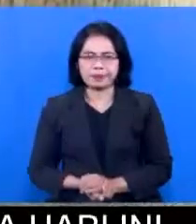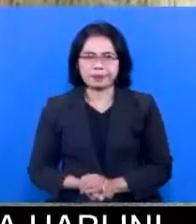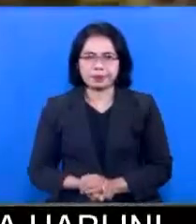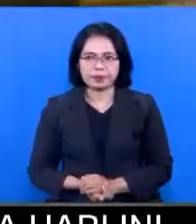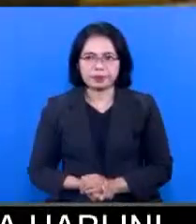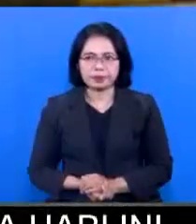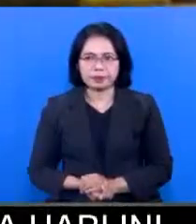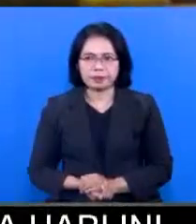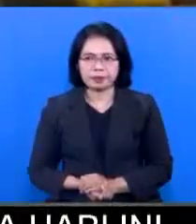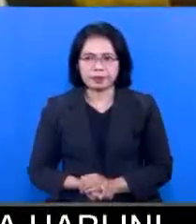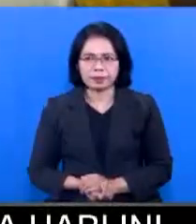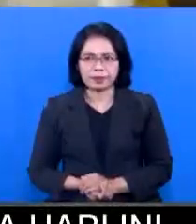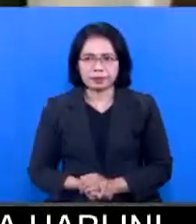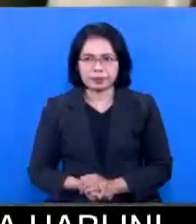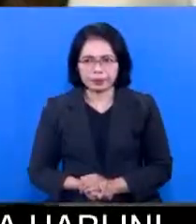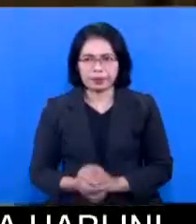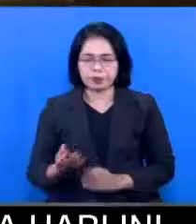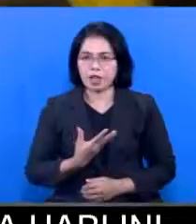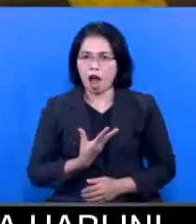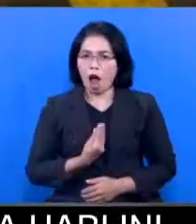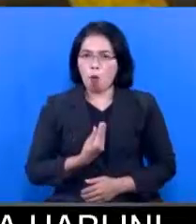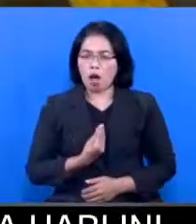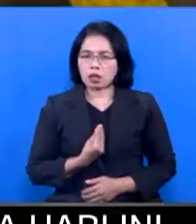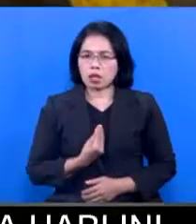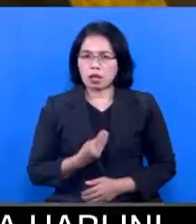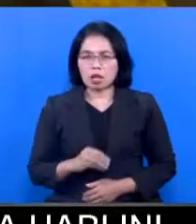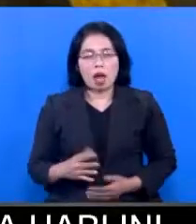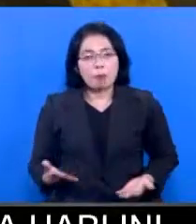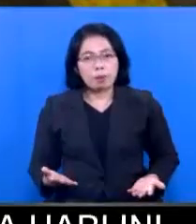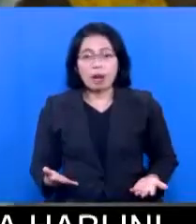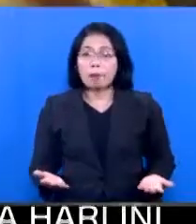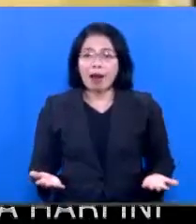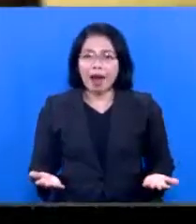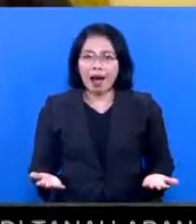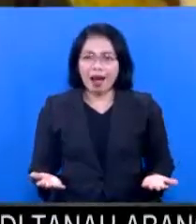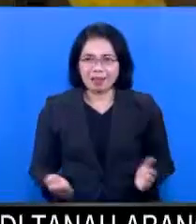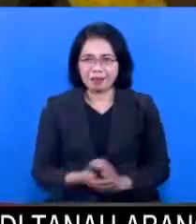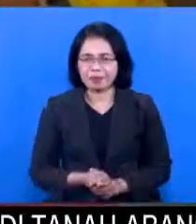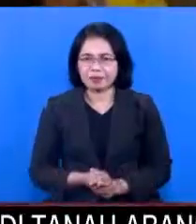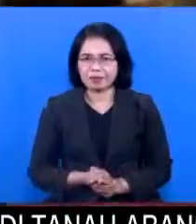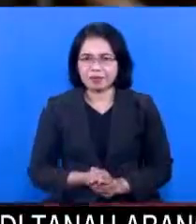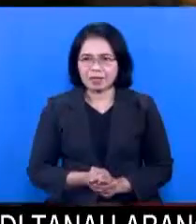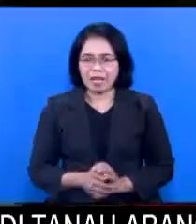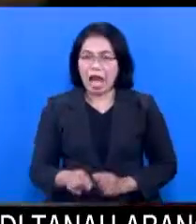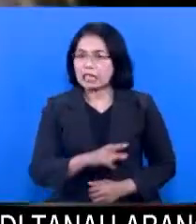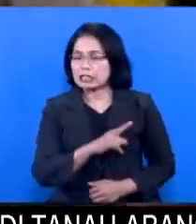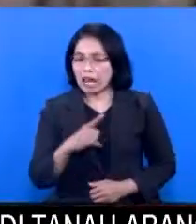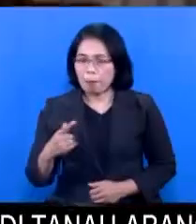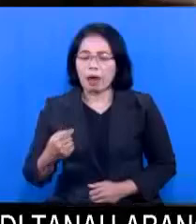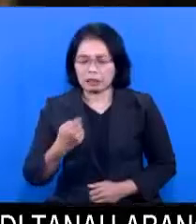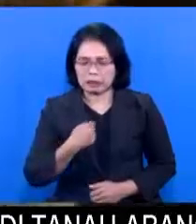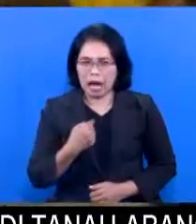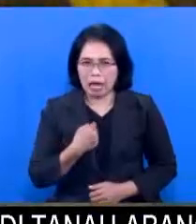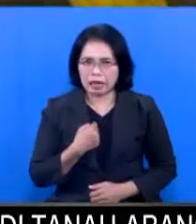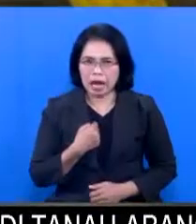Blok B. Ya, kalau dibilang khawatir sih khawatir ya, cuman ya lillahi ta'ala aja, cuman ya selama kita pakai prokes sama